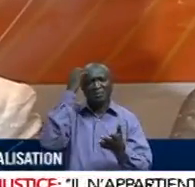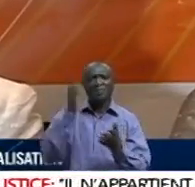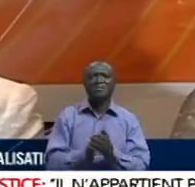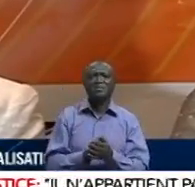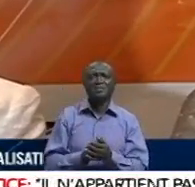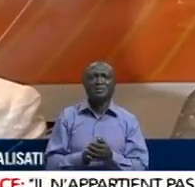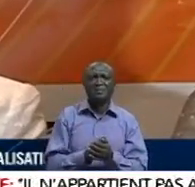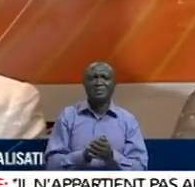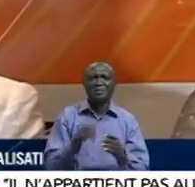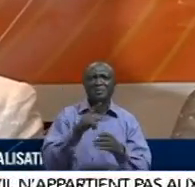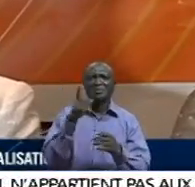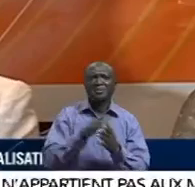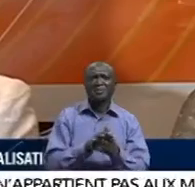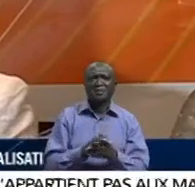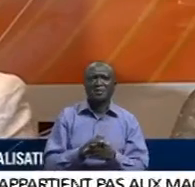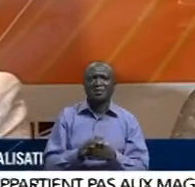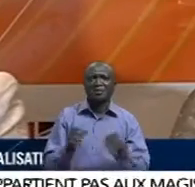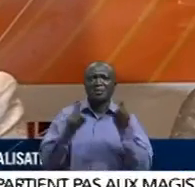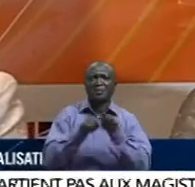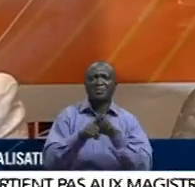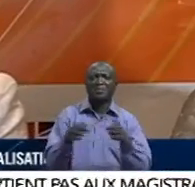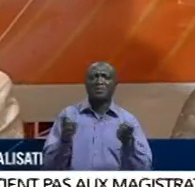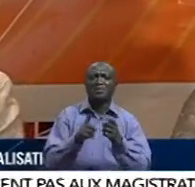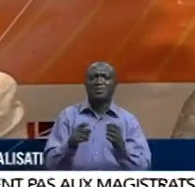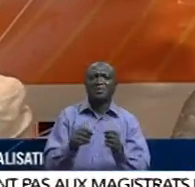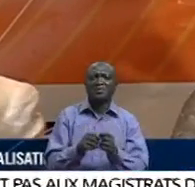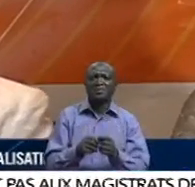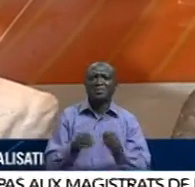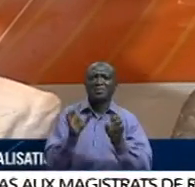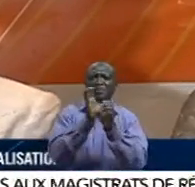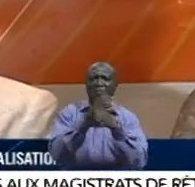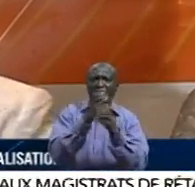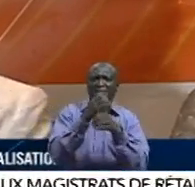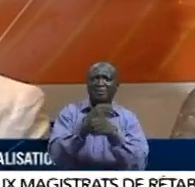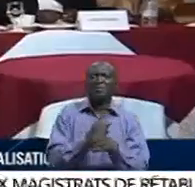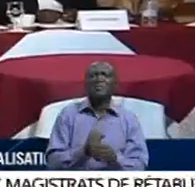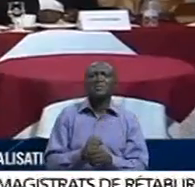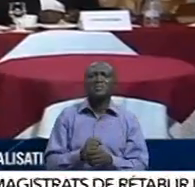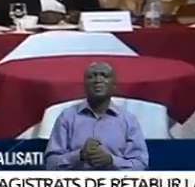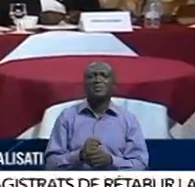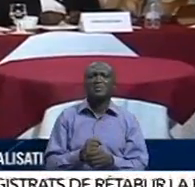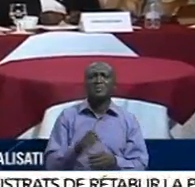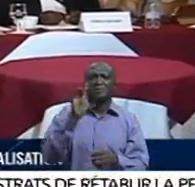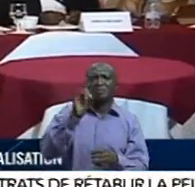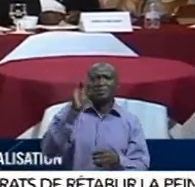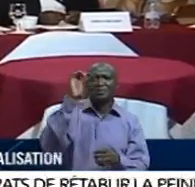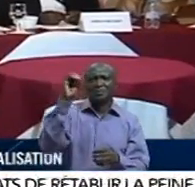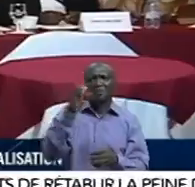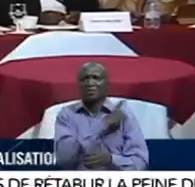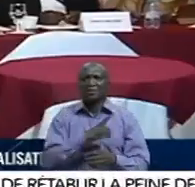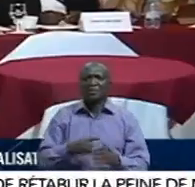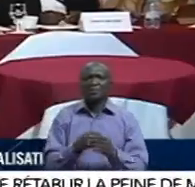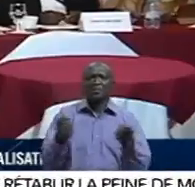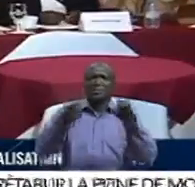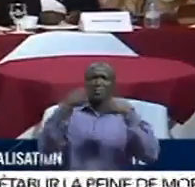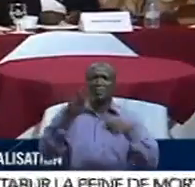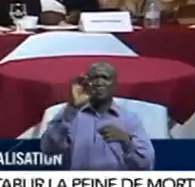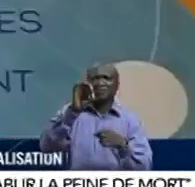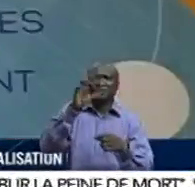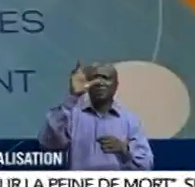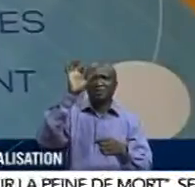de dividend démographique mais aussi la création des lois et des des textes 80 parlementaires venus de 39